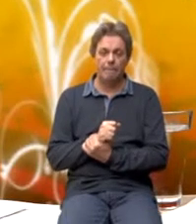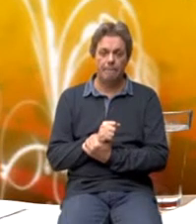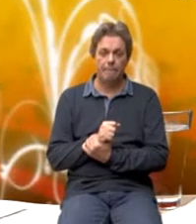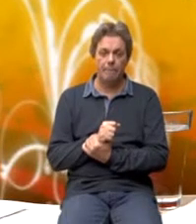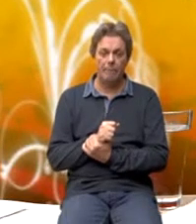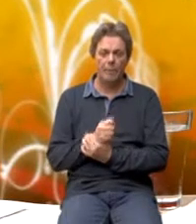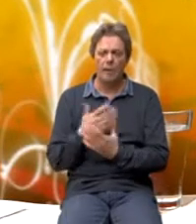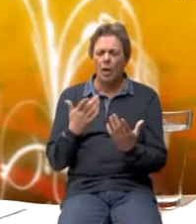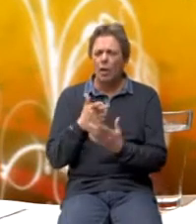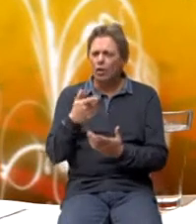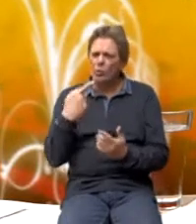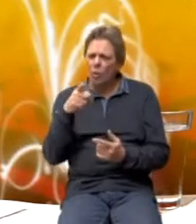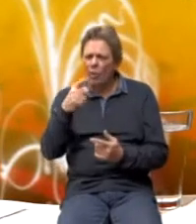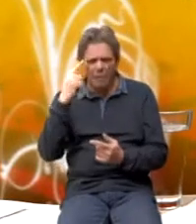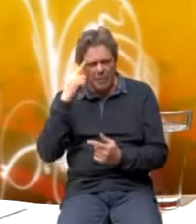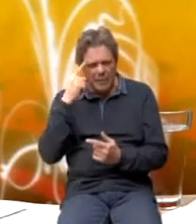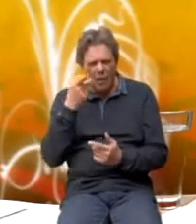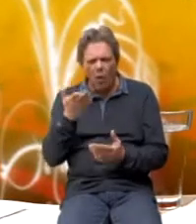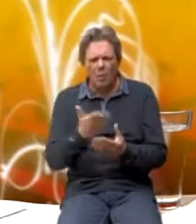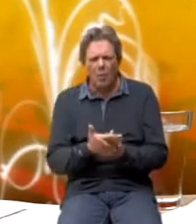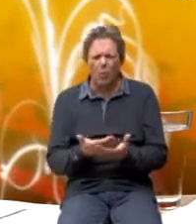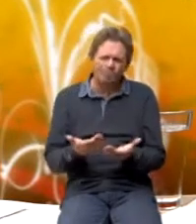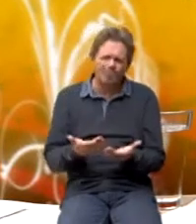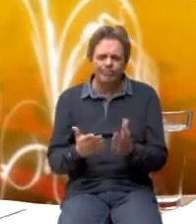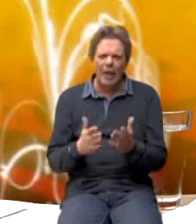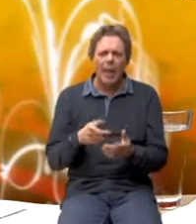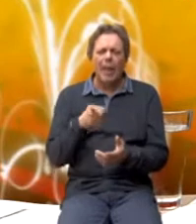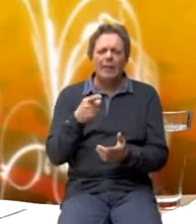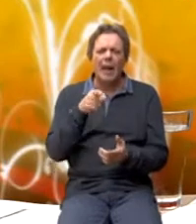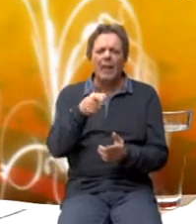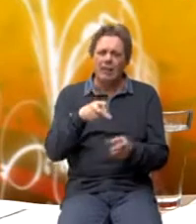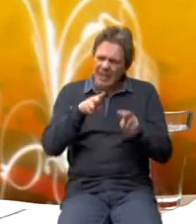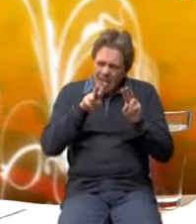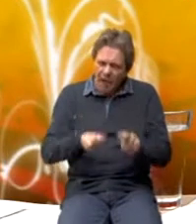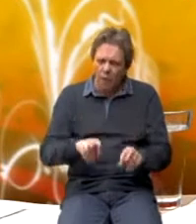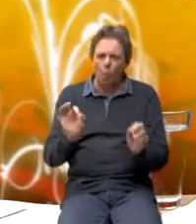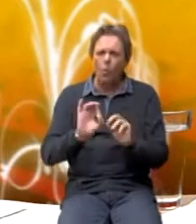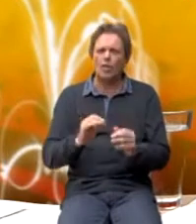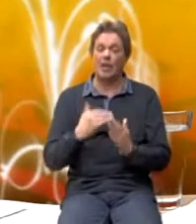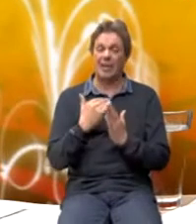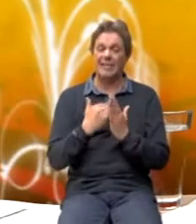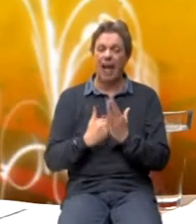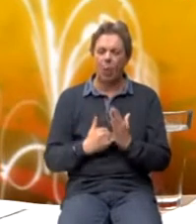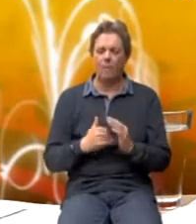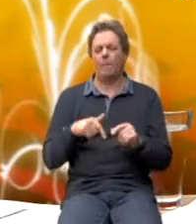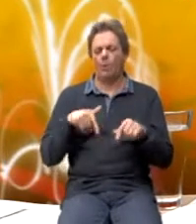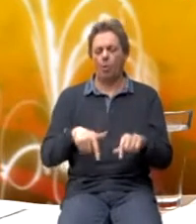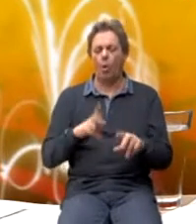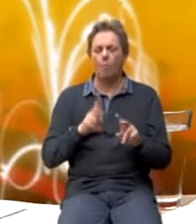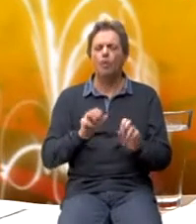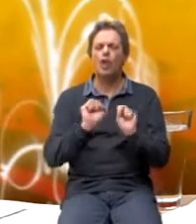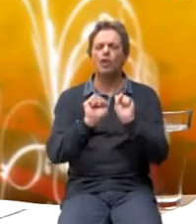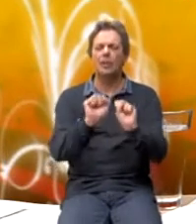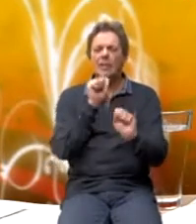proizvode. Što se vama čini o tom prilogu? Da li zaista je uređeno zakonodavstvo koje može štititi